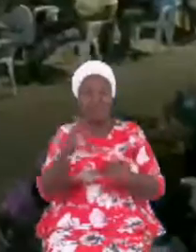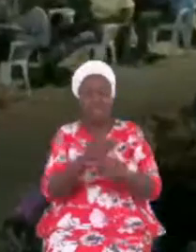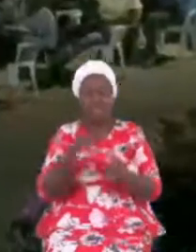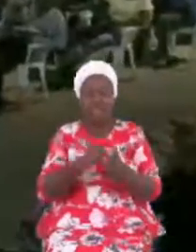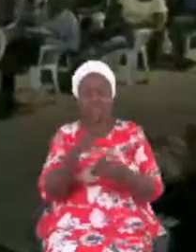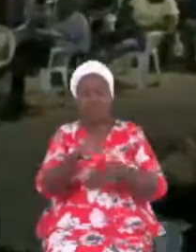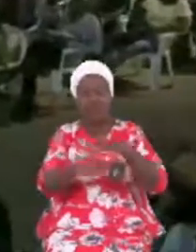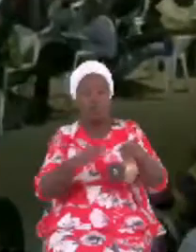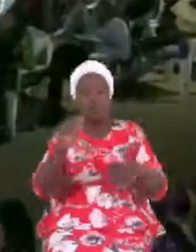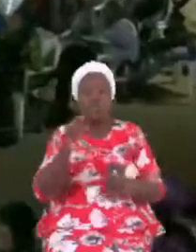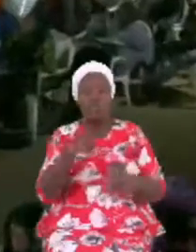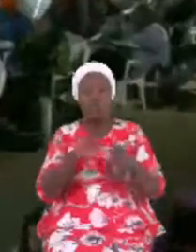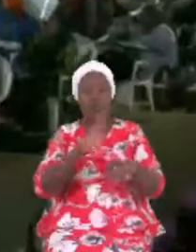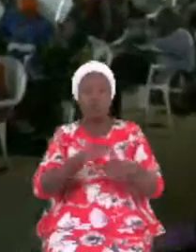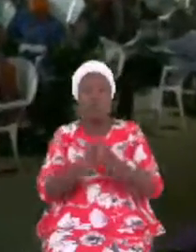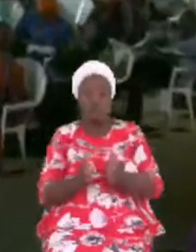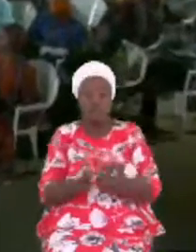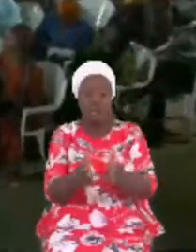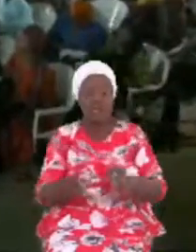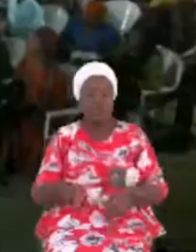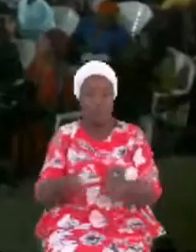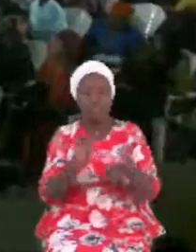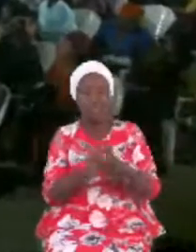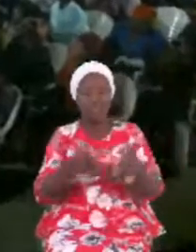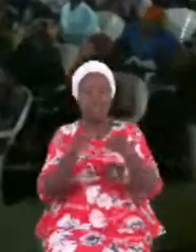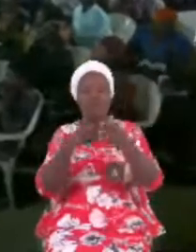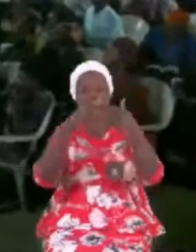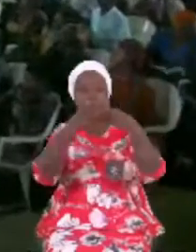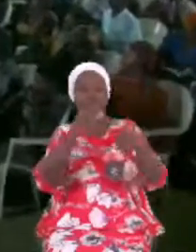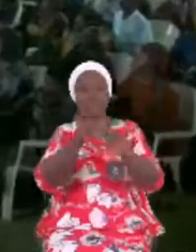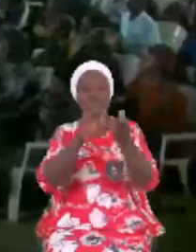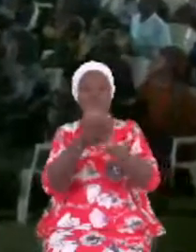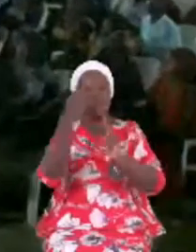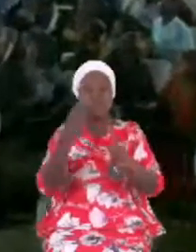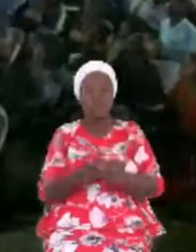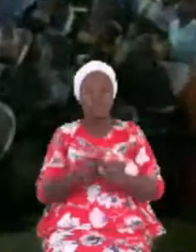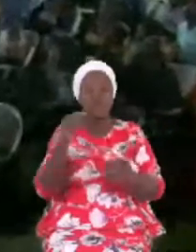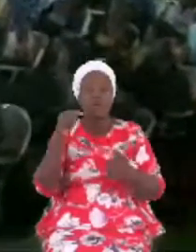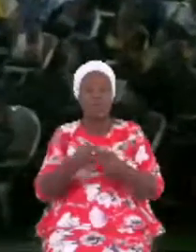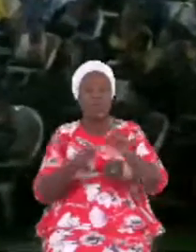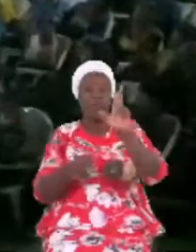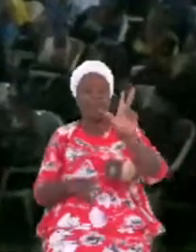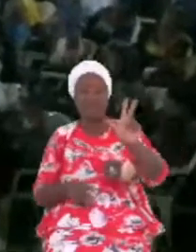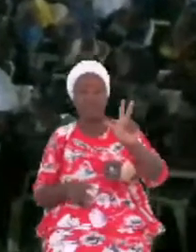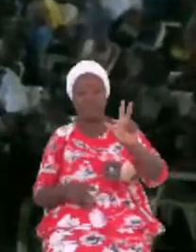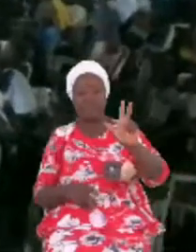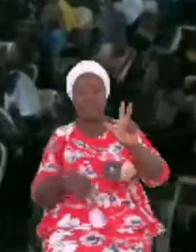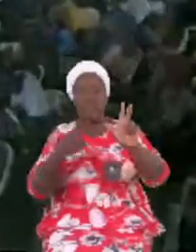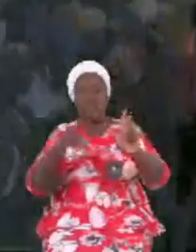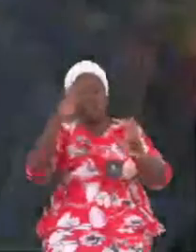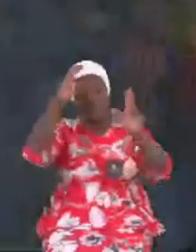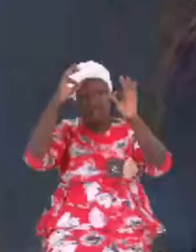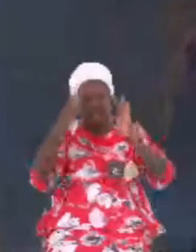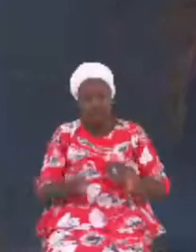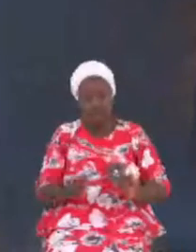de Jésus. Troisième point maintenant, la décision pour le